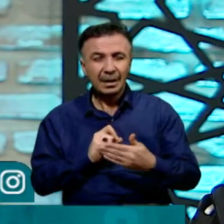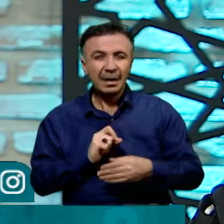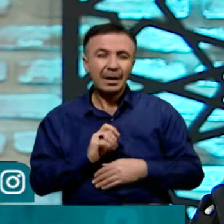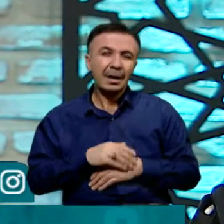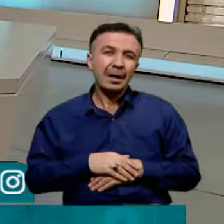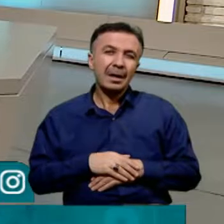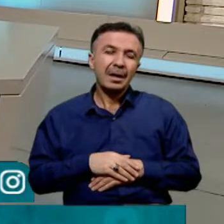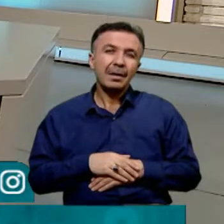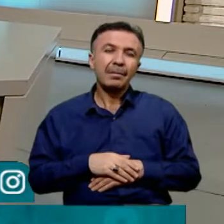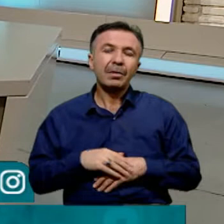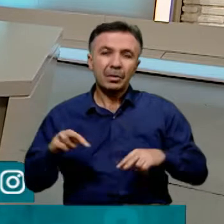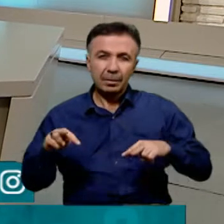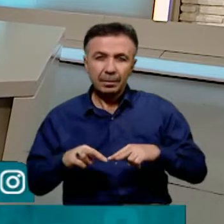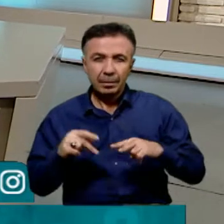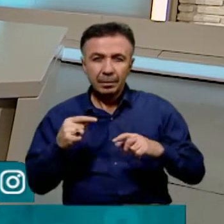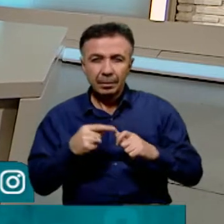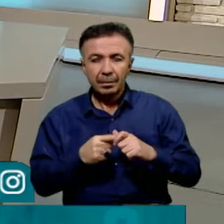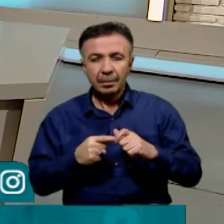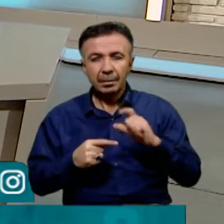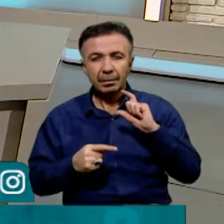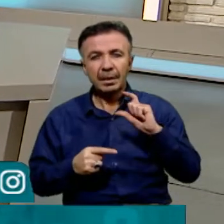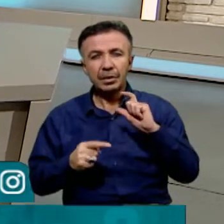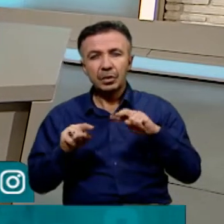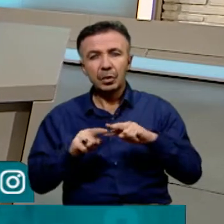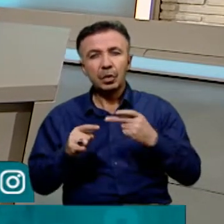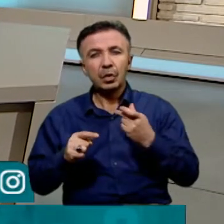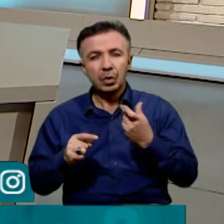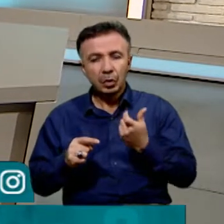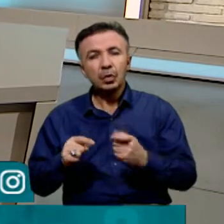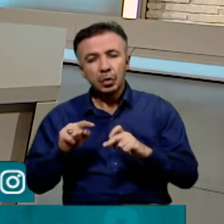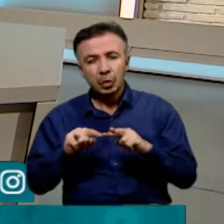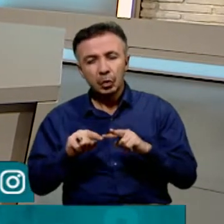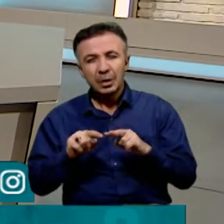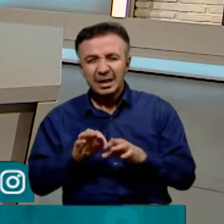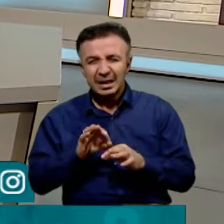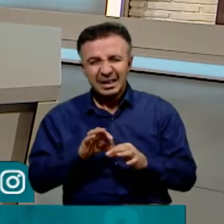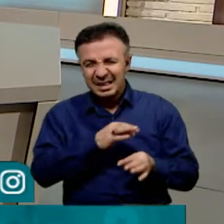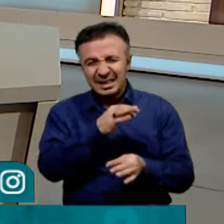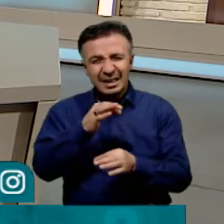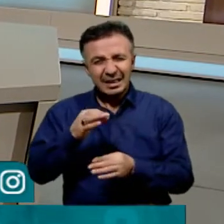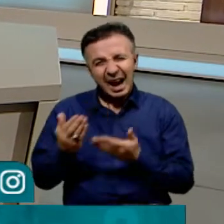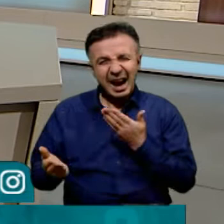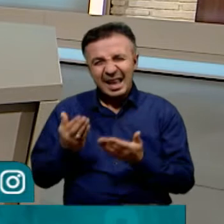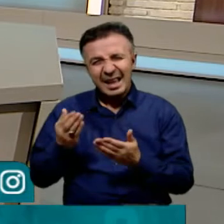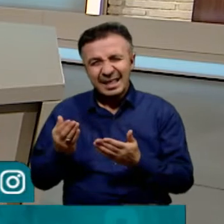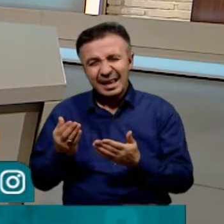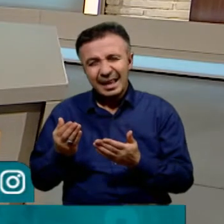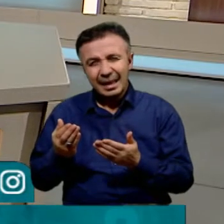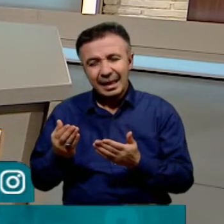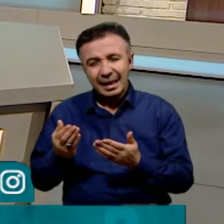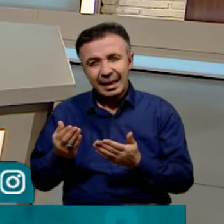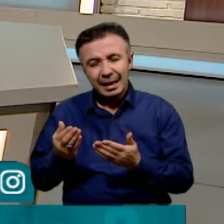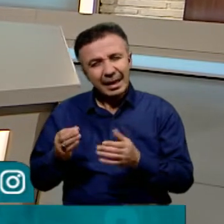ahiretteki durumu ne olur Hocam bu konularda bizi aydınlatırsa seviniriz demiş Şimdi Tabii